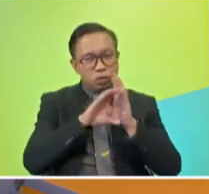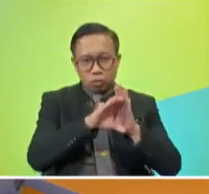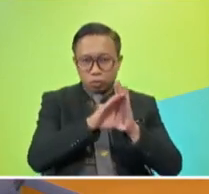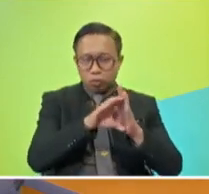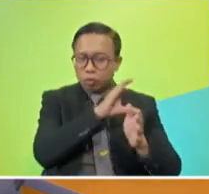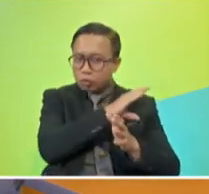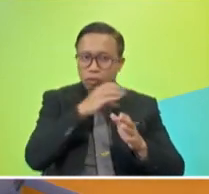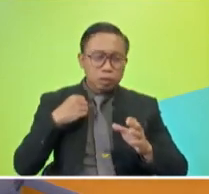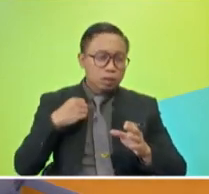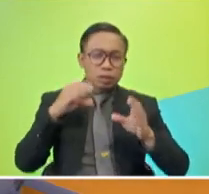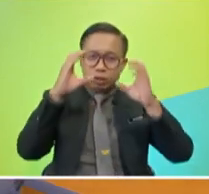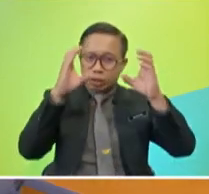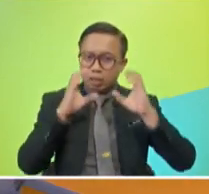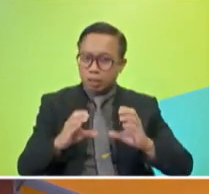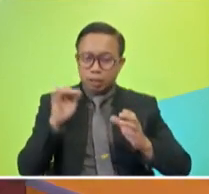bertanggung jawab tadi